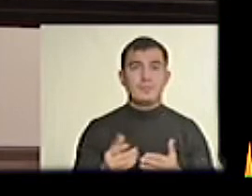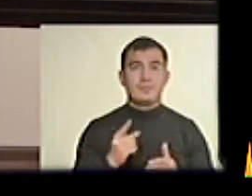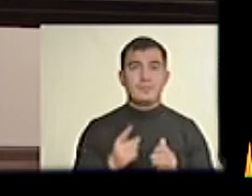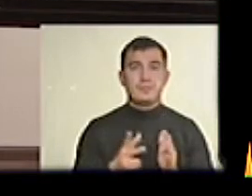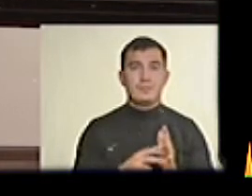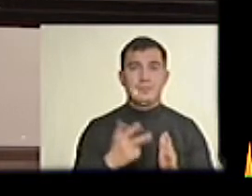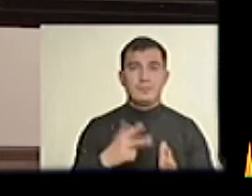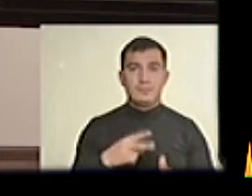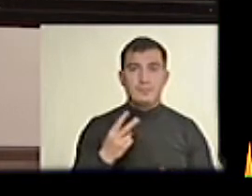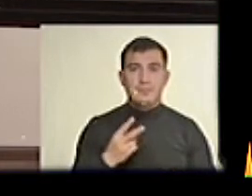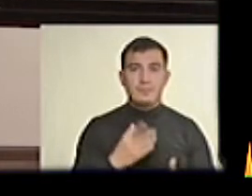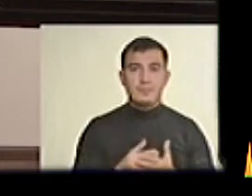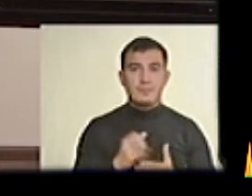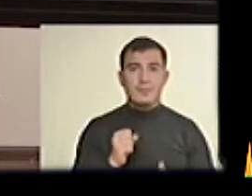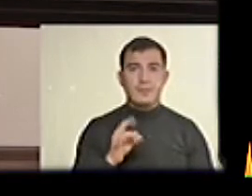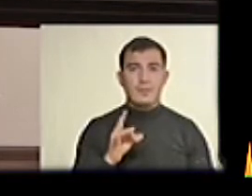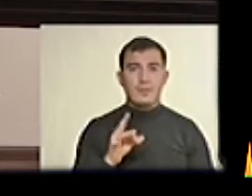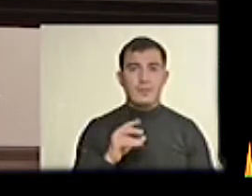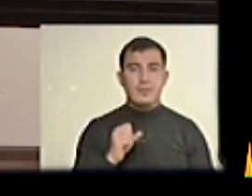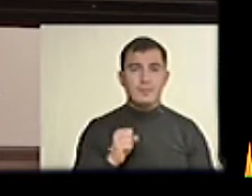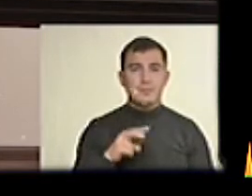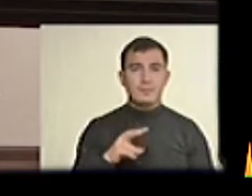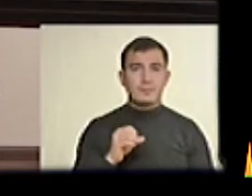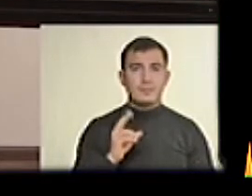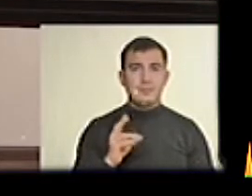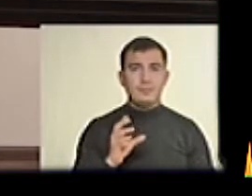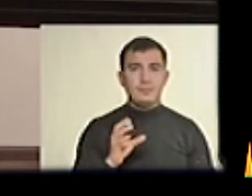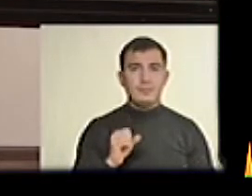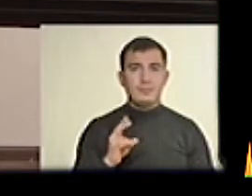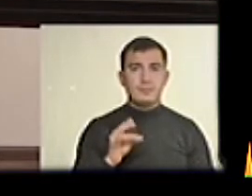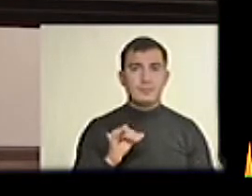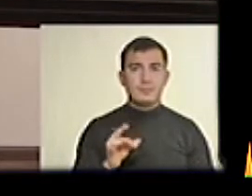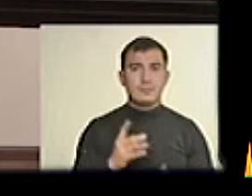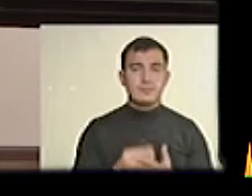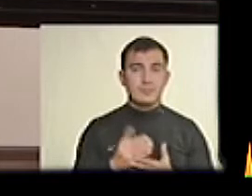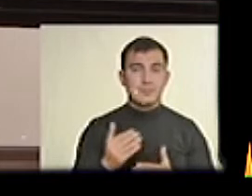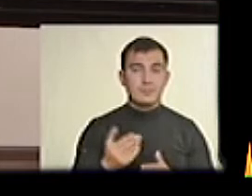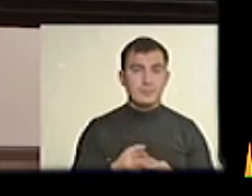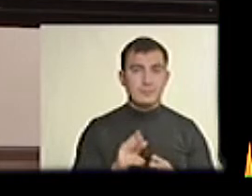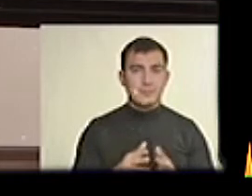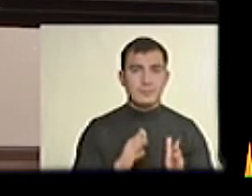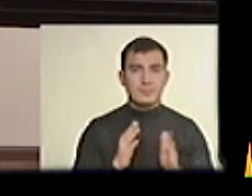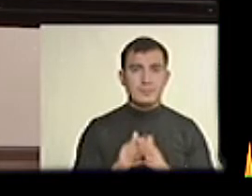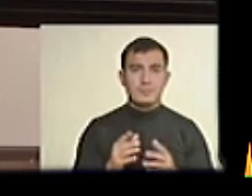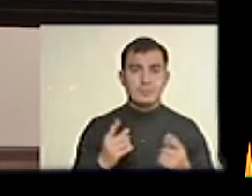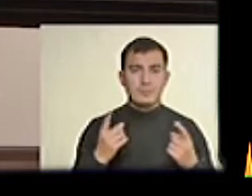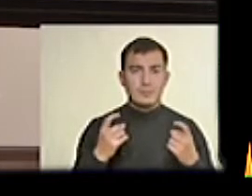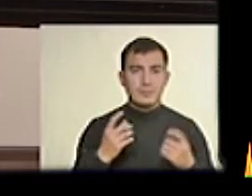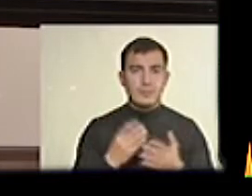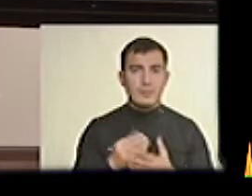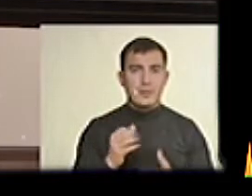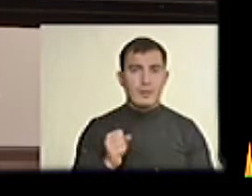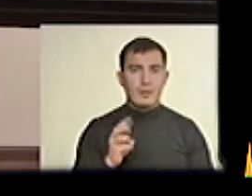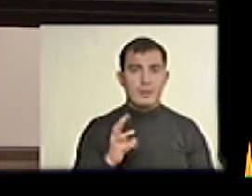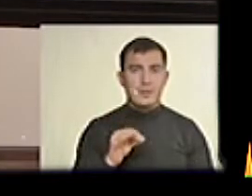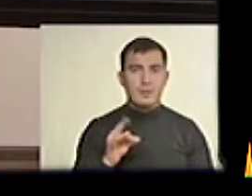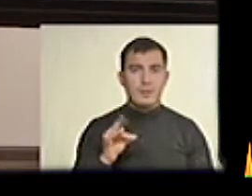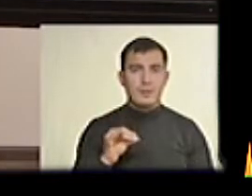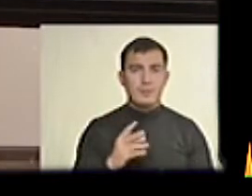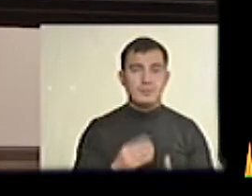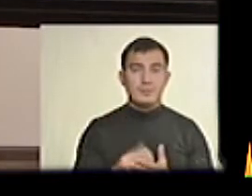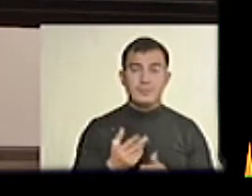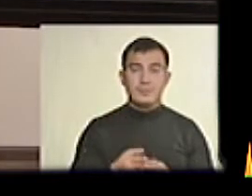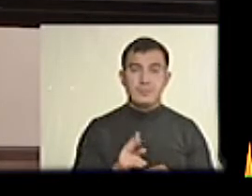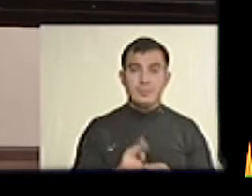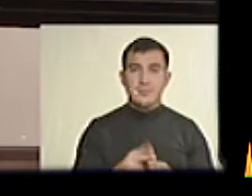1832-yilda Aleksandr Bjornes o'zini arman savdogari qiyofasida Buxoro amirining qushbegisi bilan